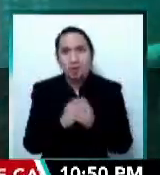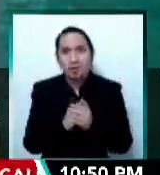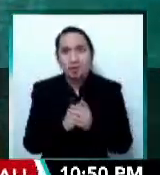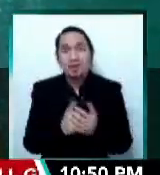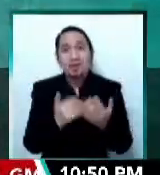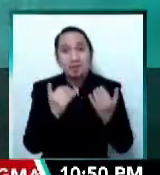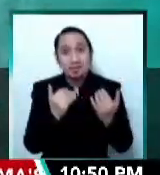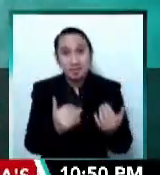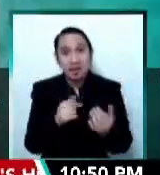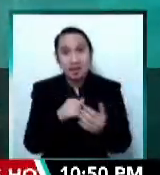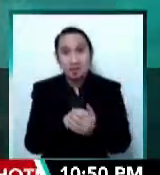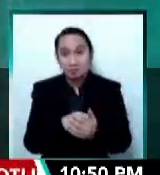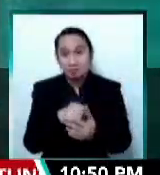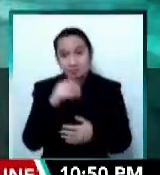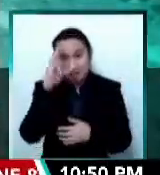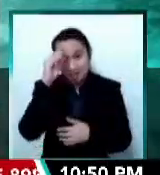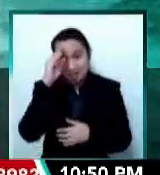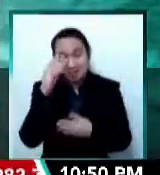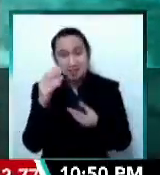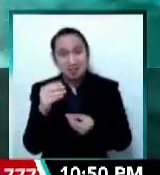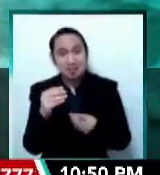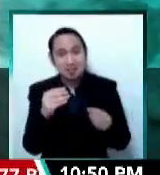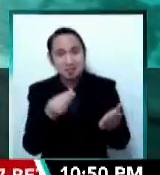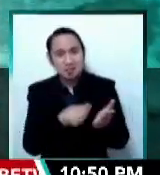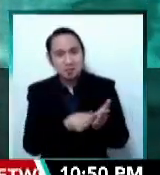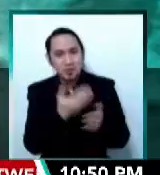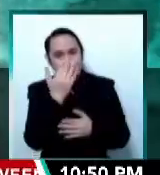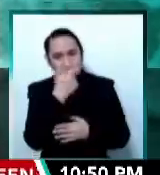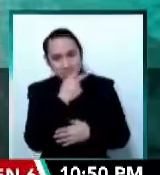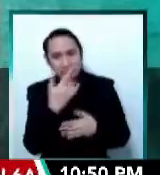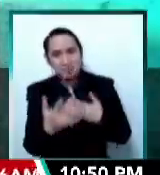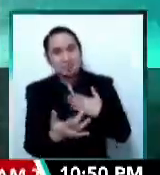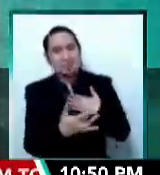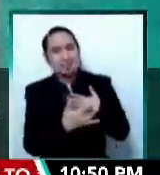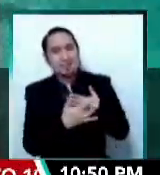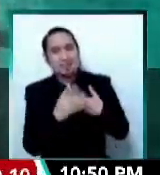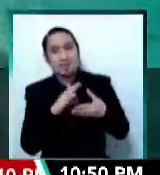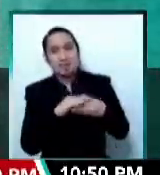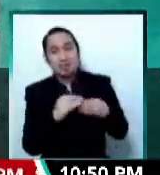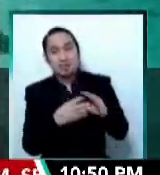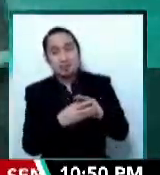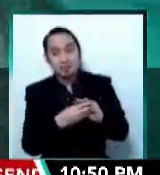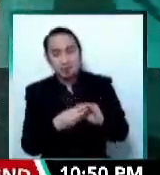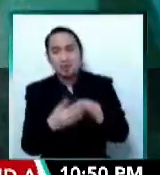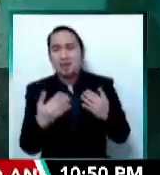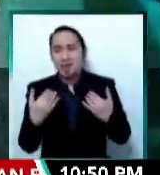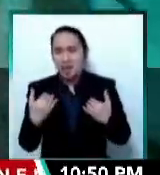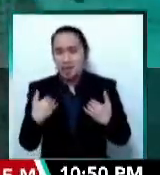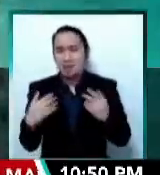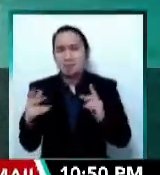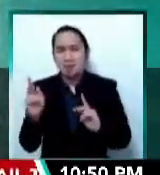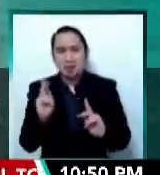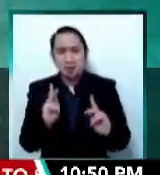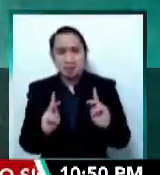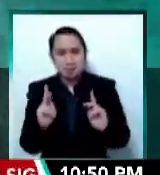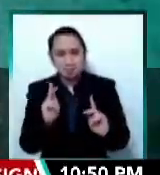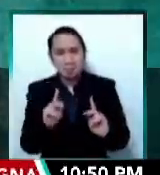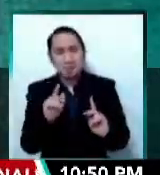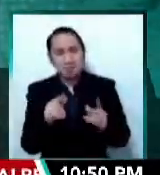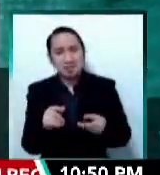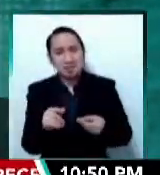Nag-abot naman ng pera si Clark kay John Angel dahil naantig sa kwento. May mga netizen pang nagpaabot ng pang-milk tea nila.